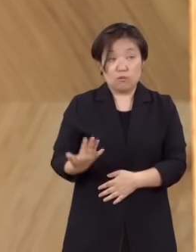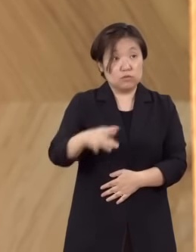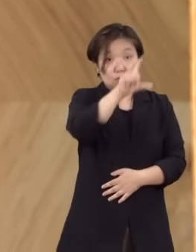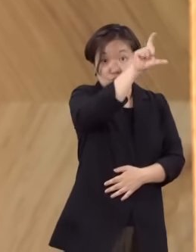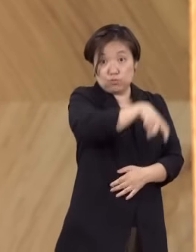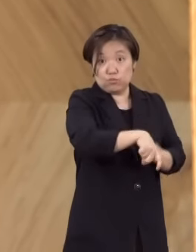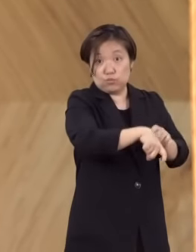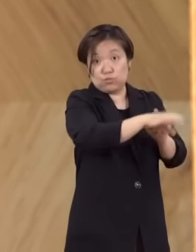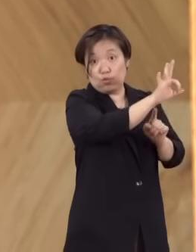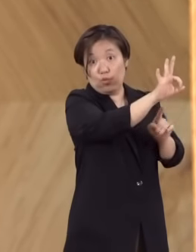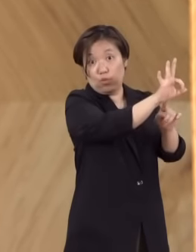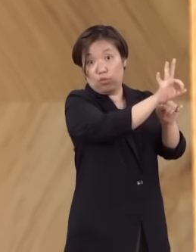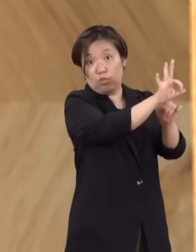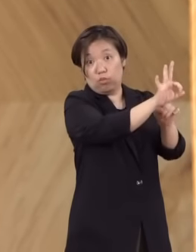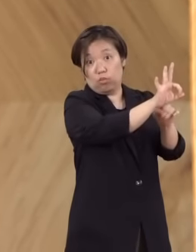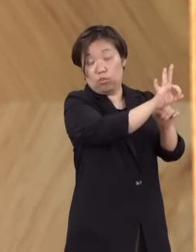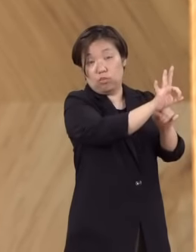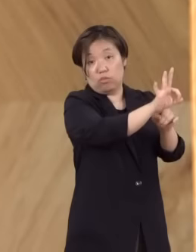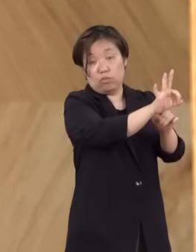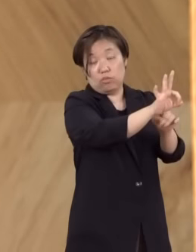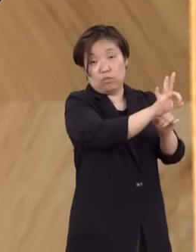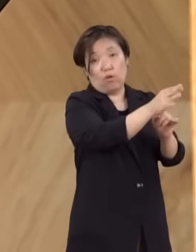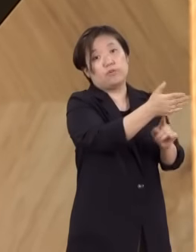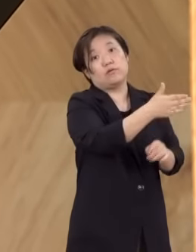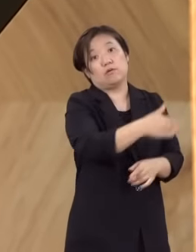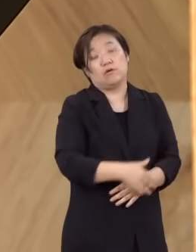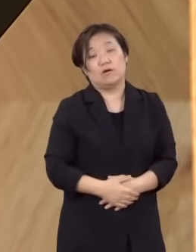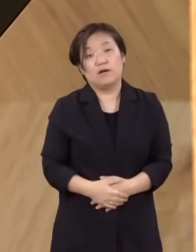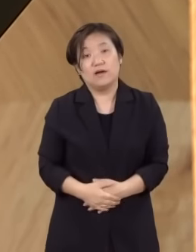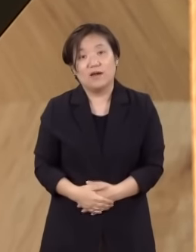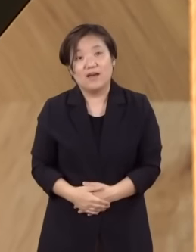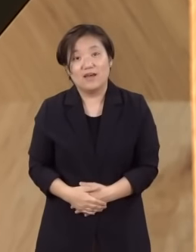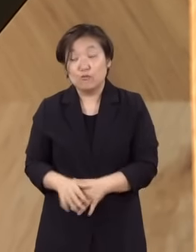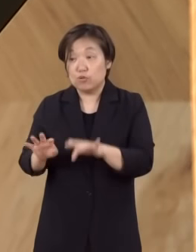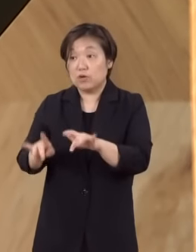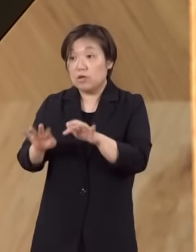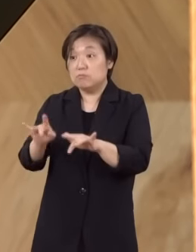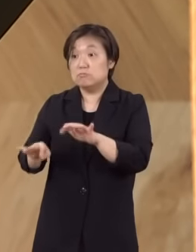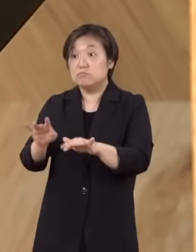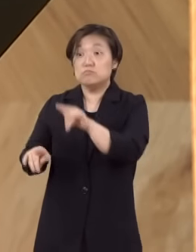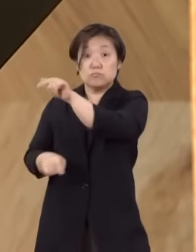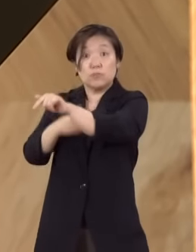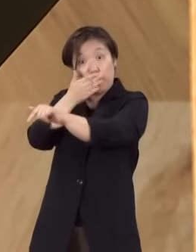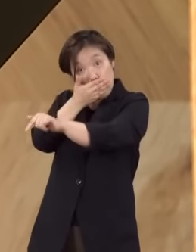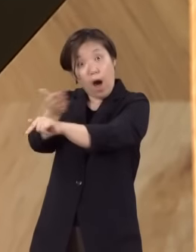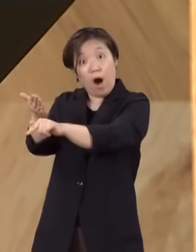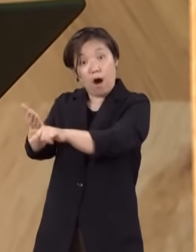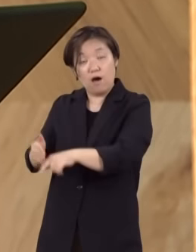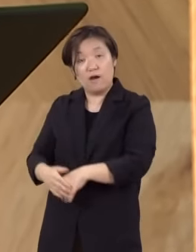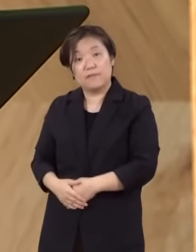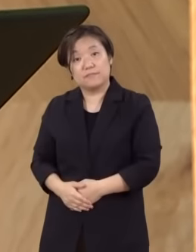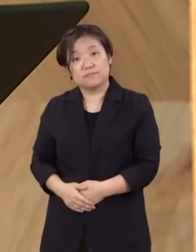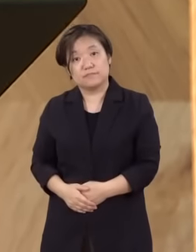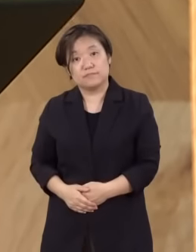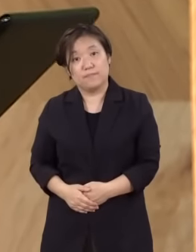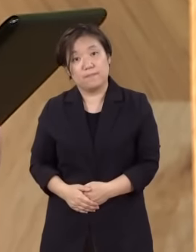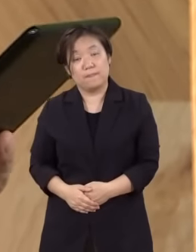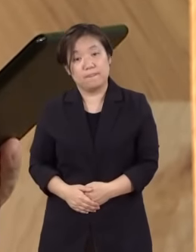결제가 되질 않았고요 게임은 다운로드가 정상적으로 다운 완료된 걸로